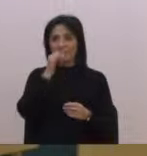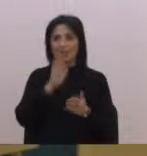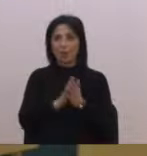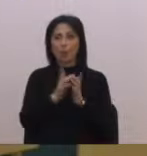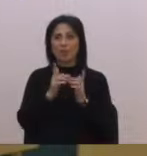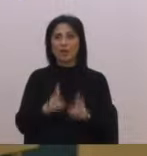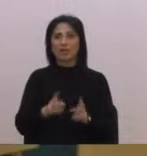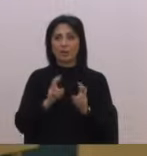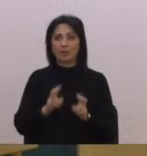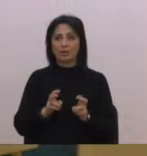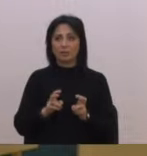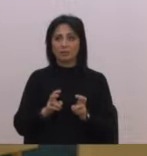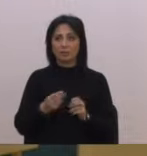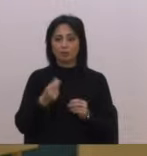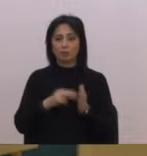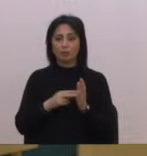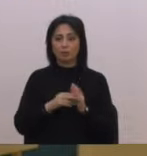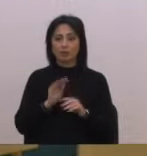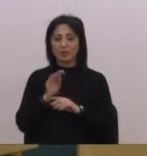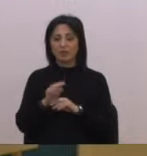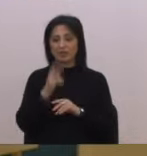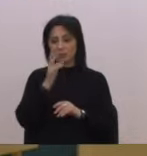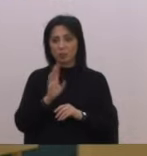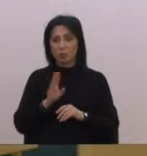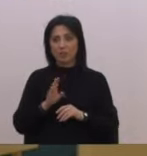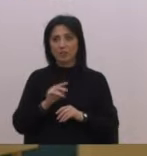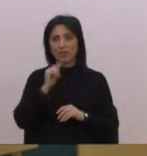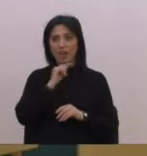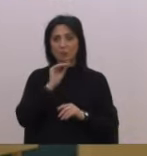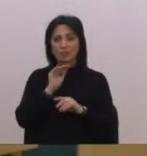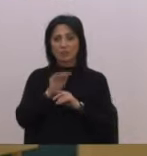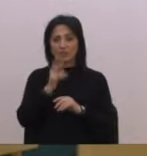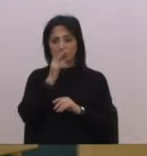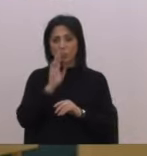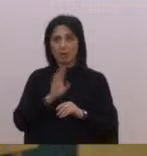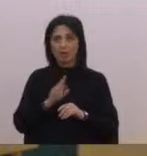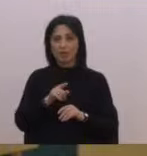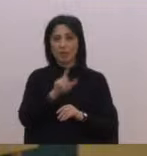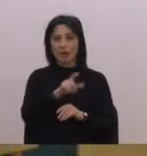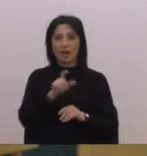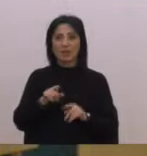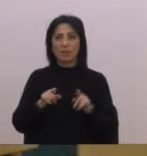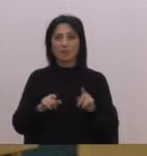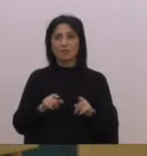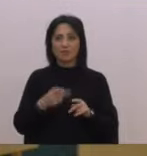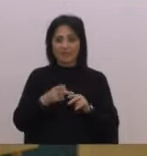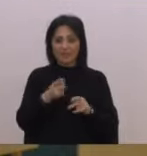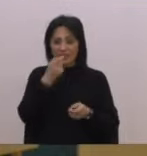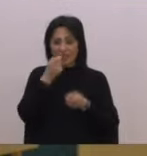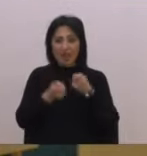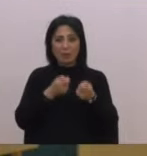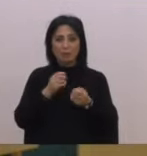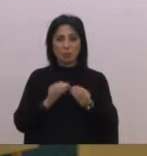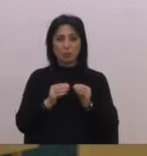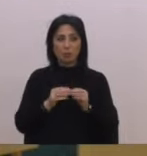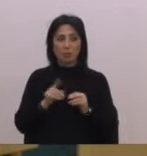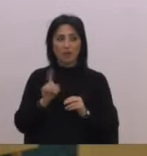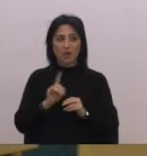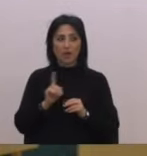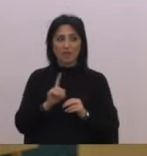uguardebat Bugetul zdrăvis mi-u credava, da economic zdrăvis mi-u credava, tamadam ienips. Este elementarul i problema